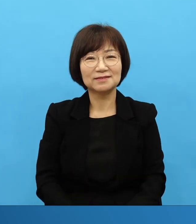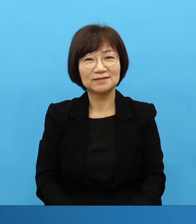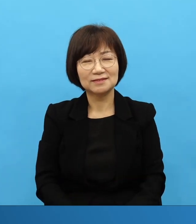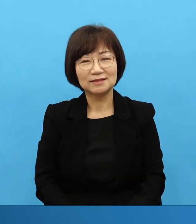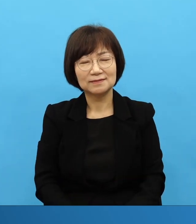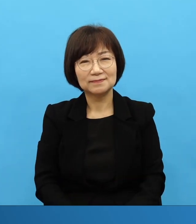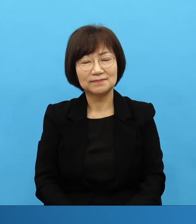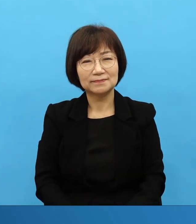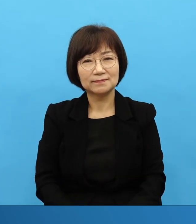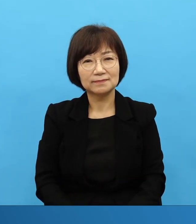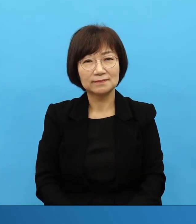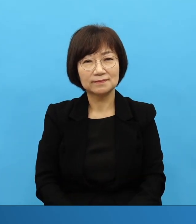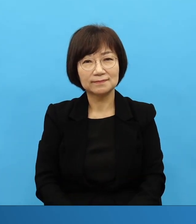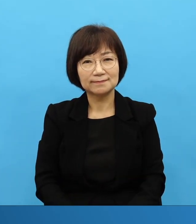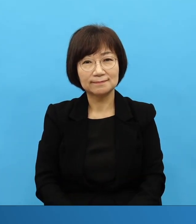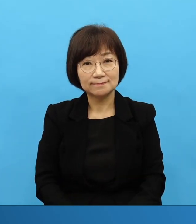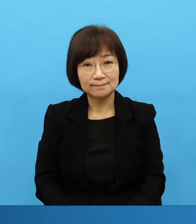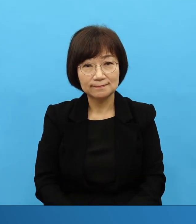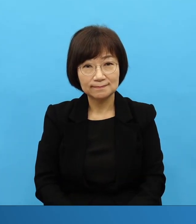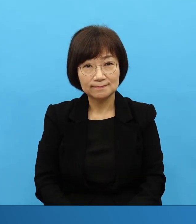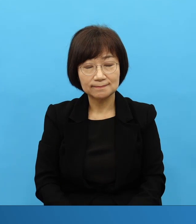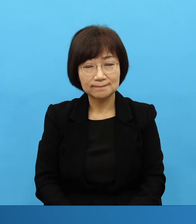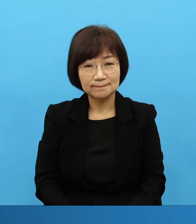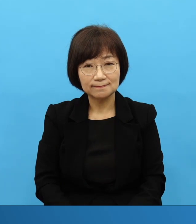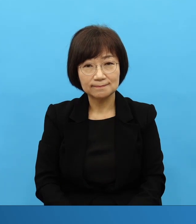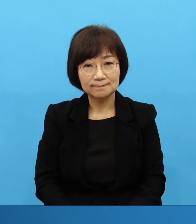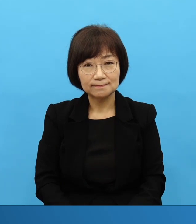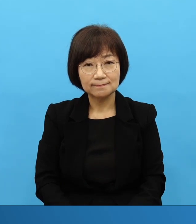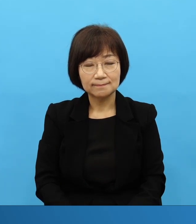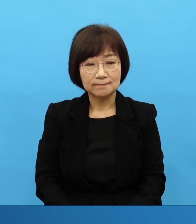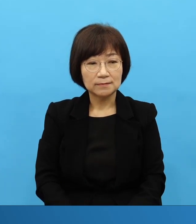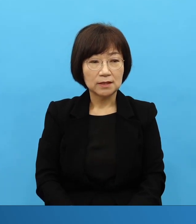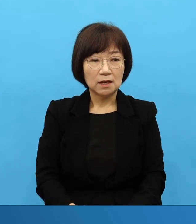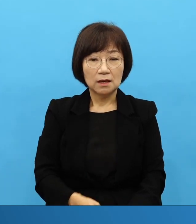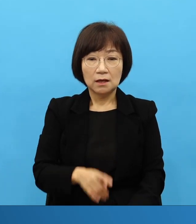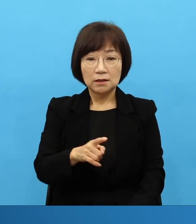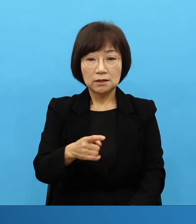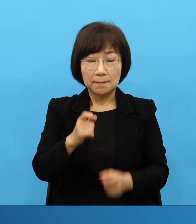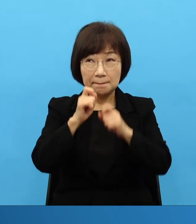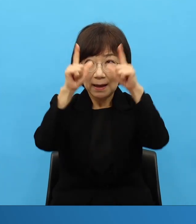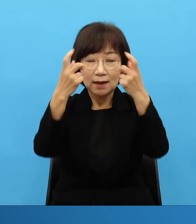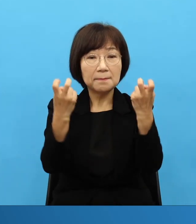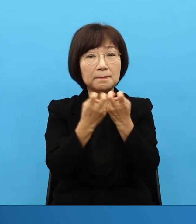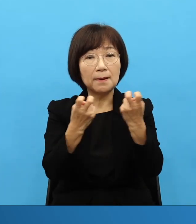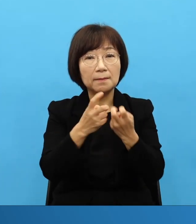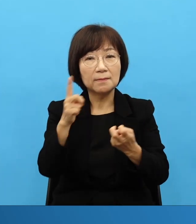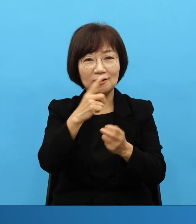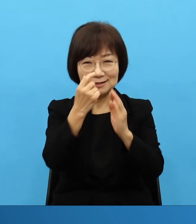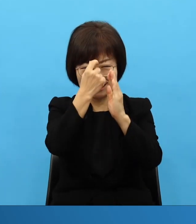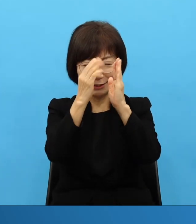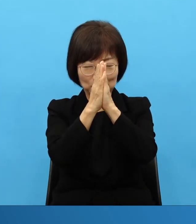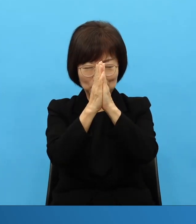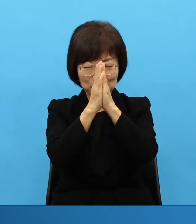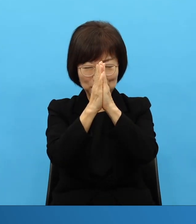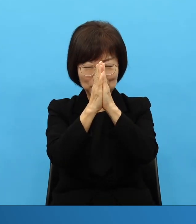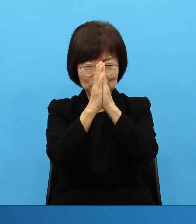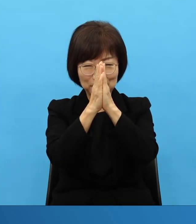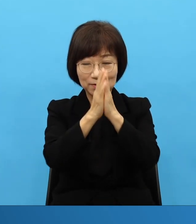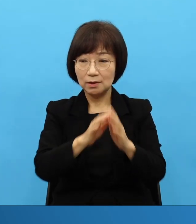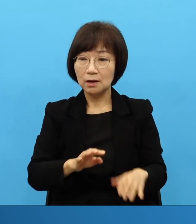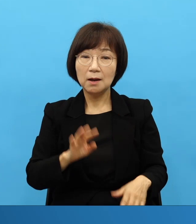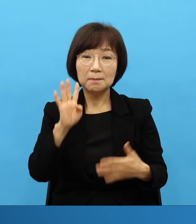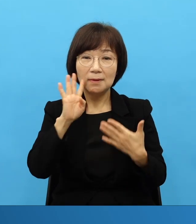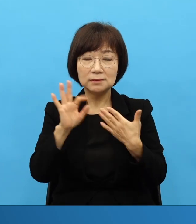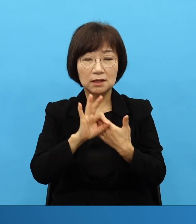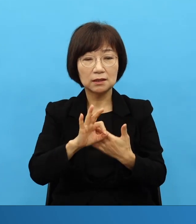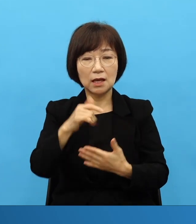이걸 누리셔야 됩니다. We have to enjoy 얼마나 this. 간단합니까? 기도로. It's so simple. It's only through 야, prayer. 논문을 써이라면 전 불가능해요. Now, if you say,